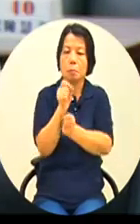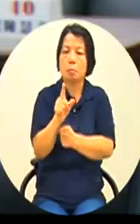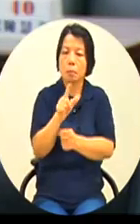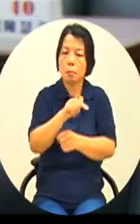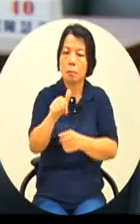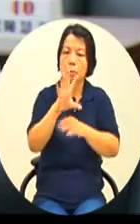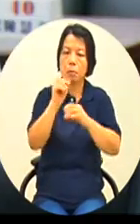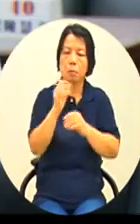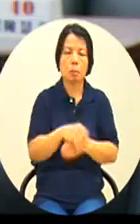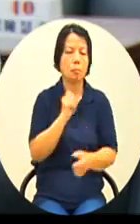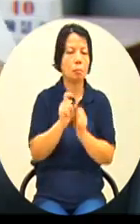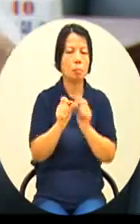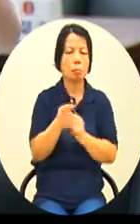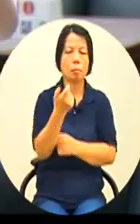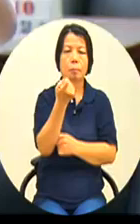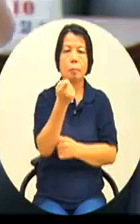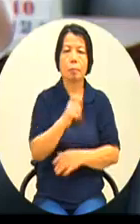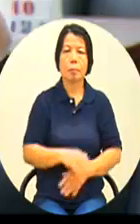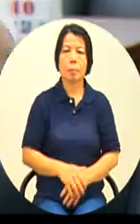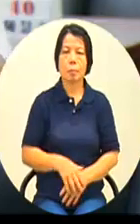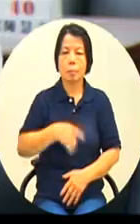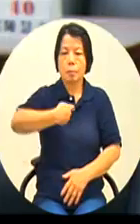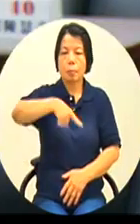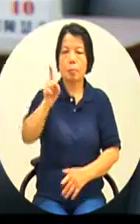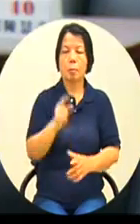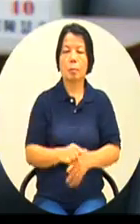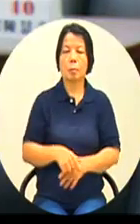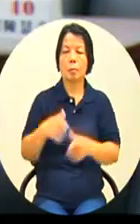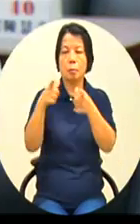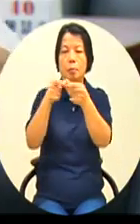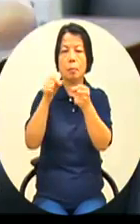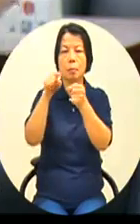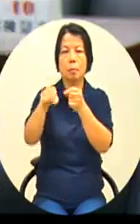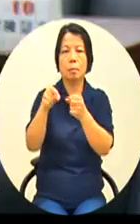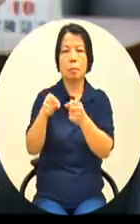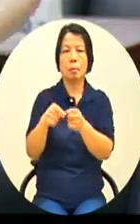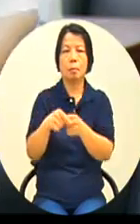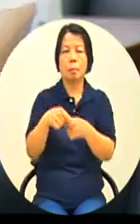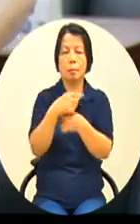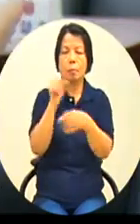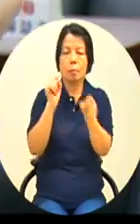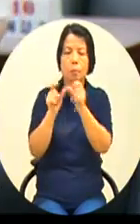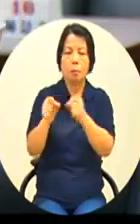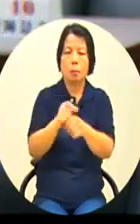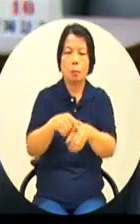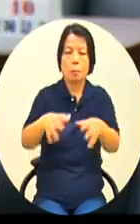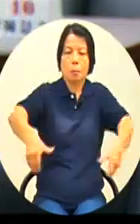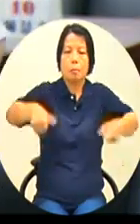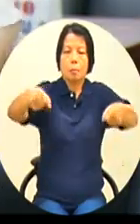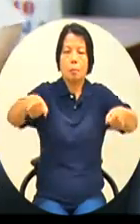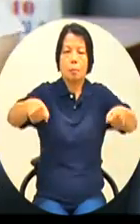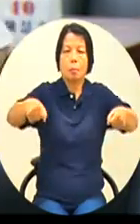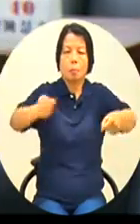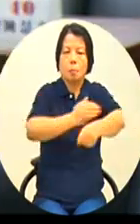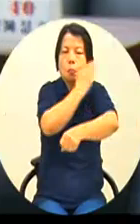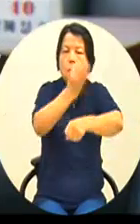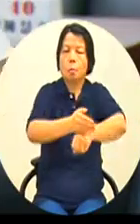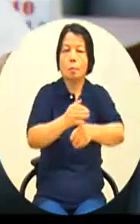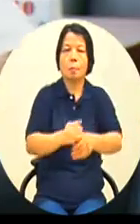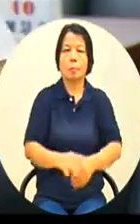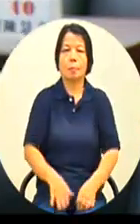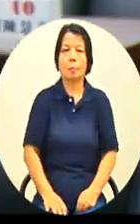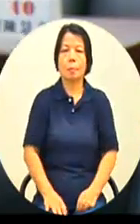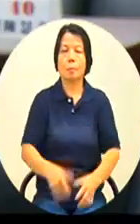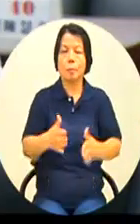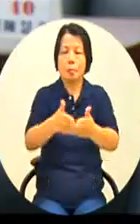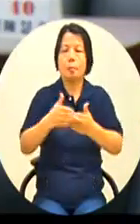买足少的。结果咱去小樽呢，咱大家大看细看，看甲看袂起，佮